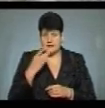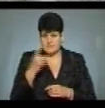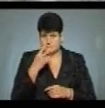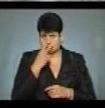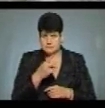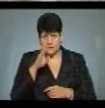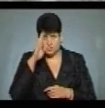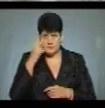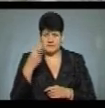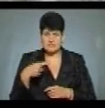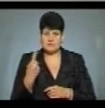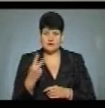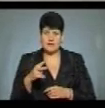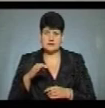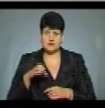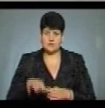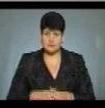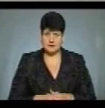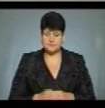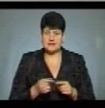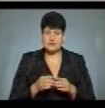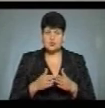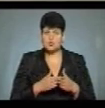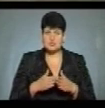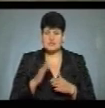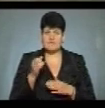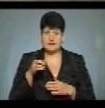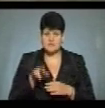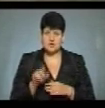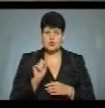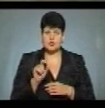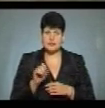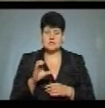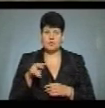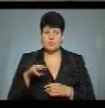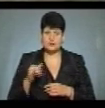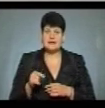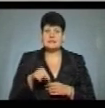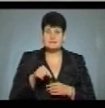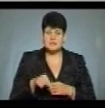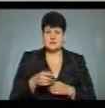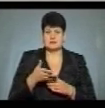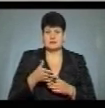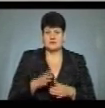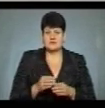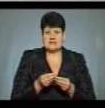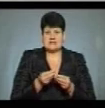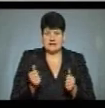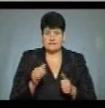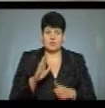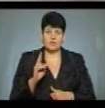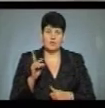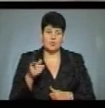хлопця 21 листопада. Це сусіднє до Вівсі село Золота Слобода. Звідси родом зниклий Віктор